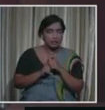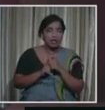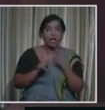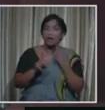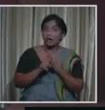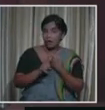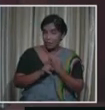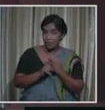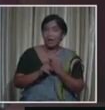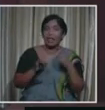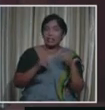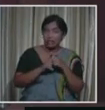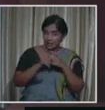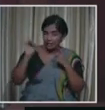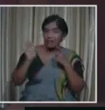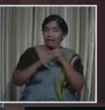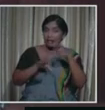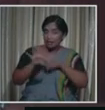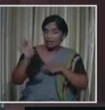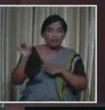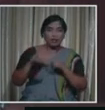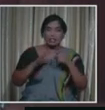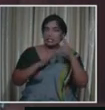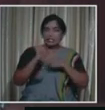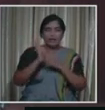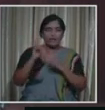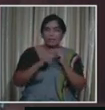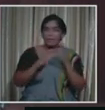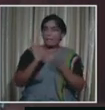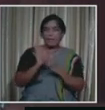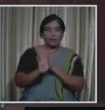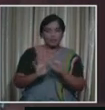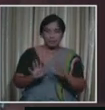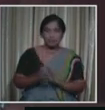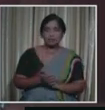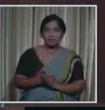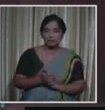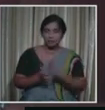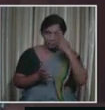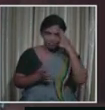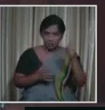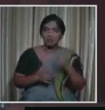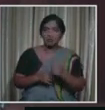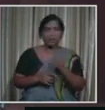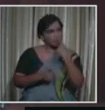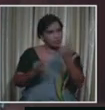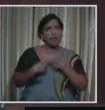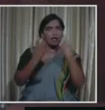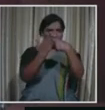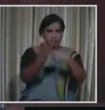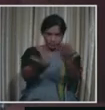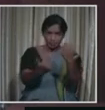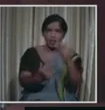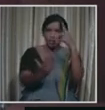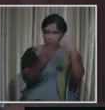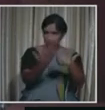kamburupitiya deniyaya attadan kotaran tiyena kisuwek janata vimuthimen samajikayak nuwei. Harida matakada baganna. Harida apita kiyanna leissu denna nam